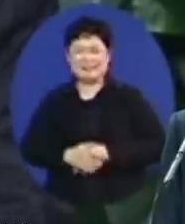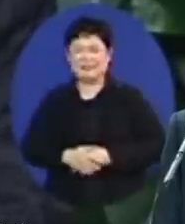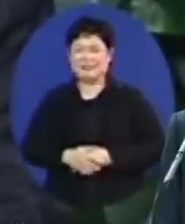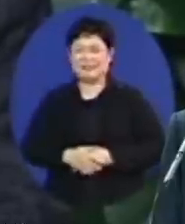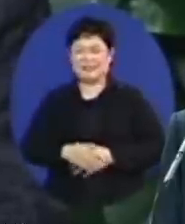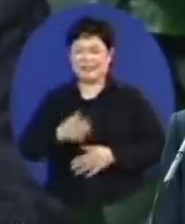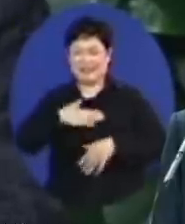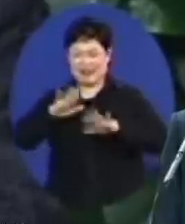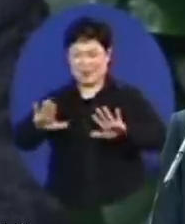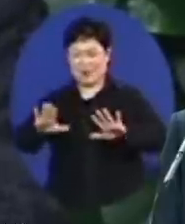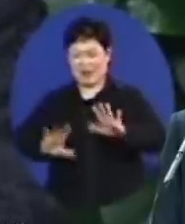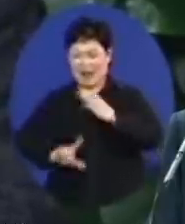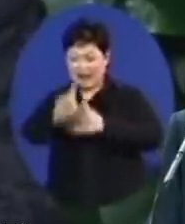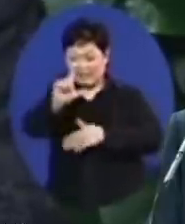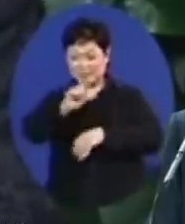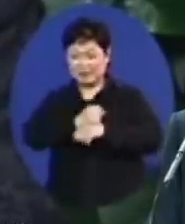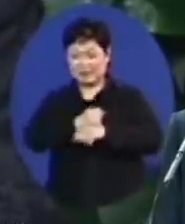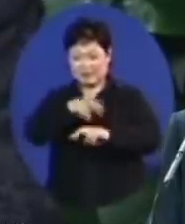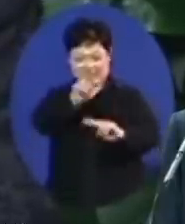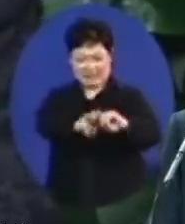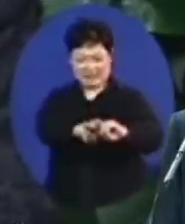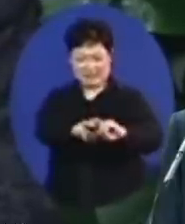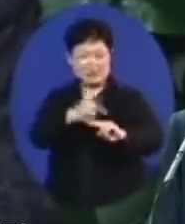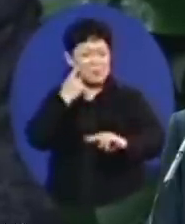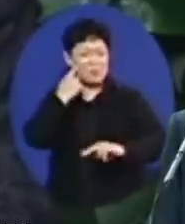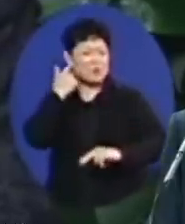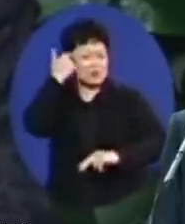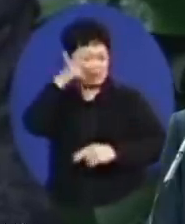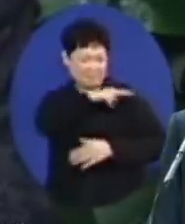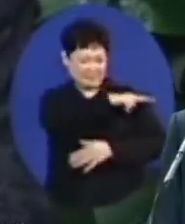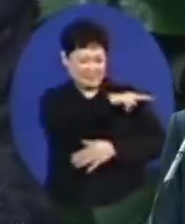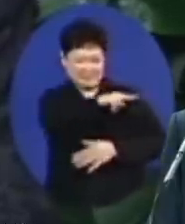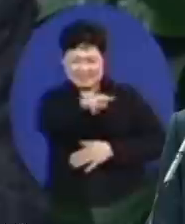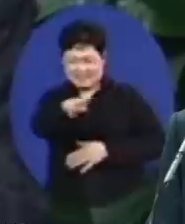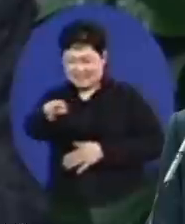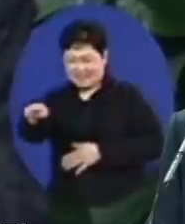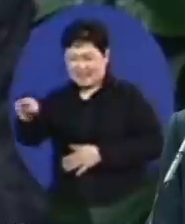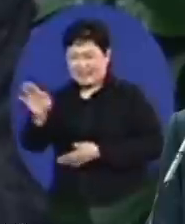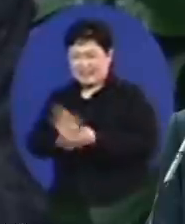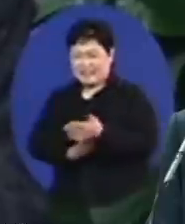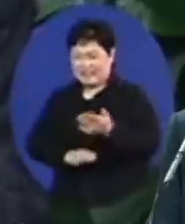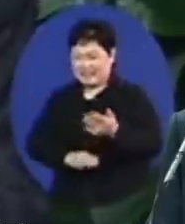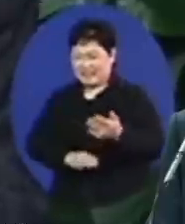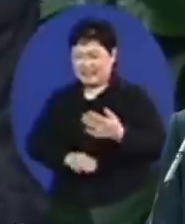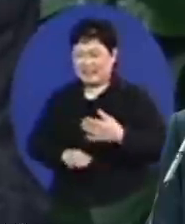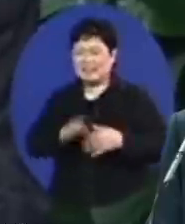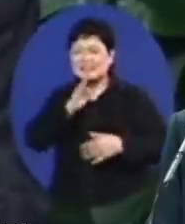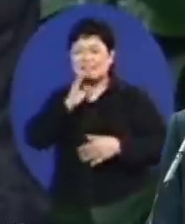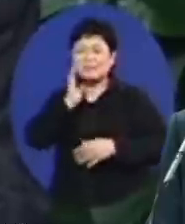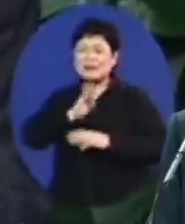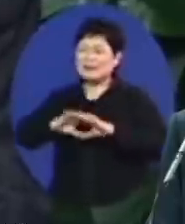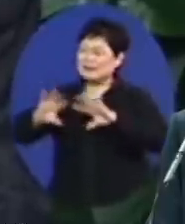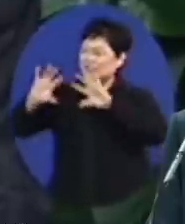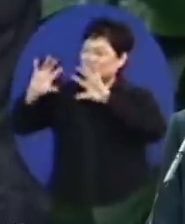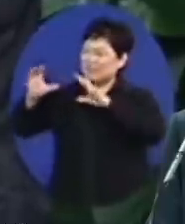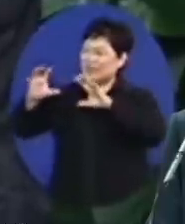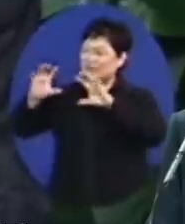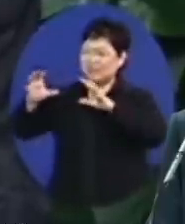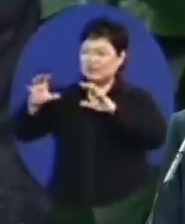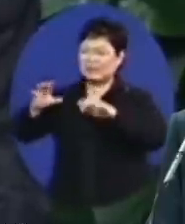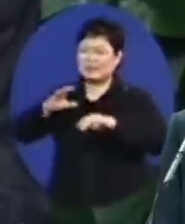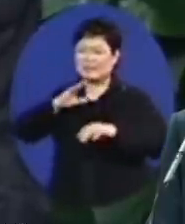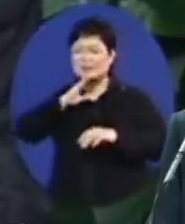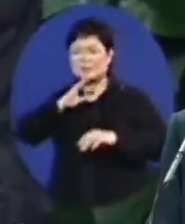나는 오늘 아침에도 왔어. 제가 자리에 앉아서 내려다보면서 이렇게 안 발란서 이러냐. 천국 인구에 하나님 이렇게 왜 안